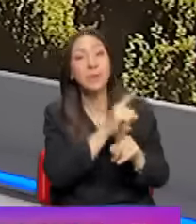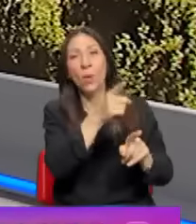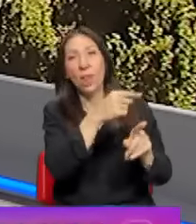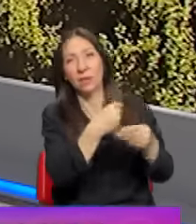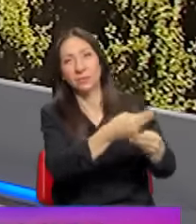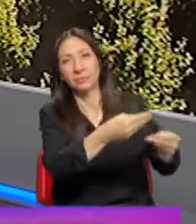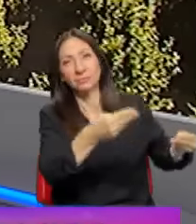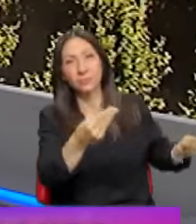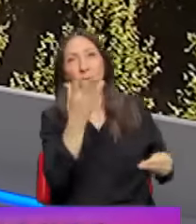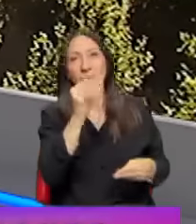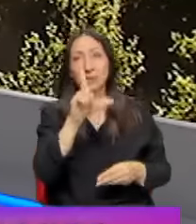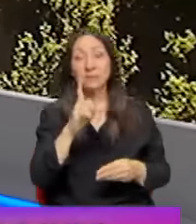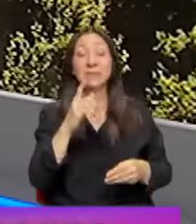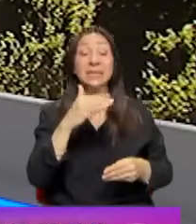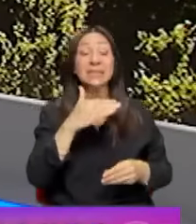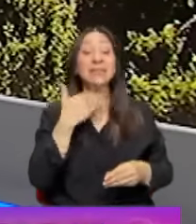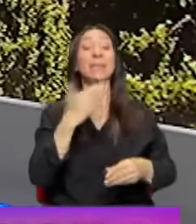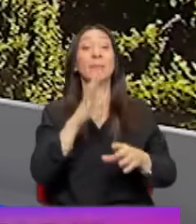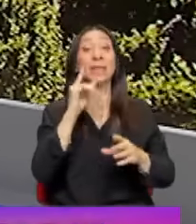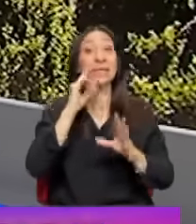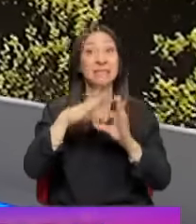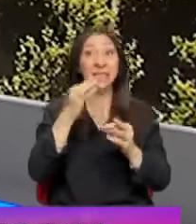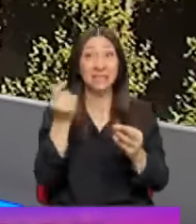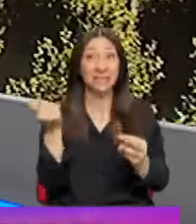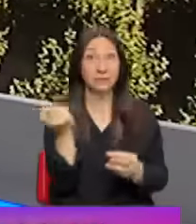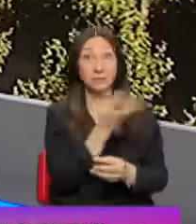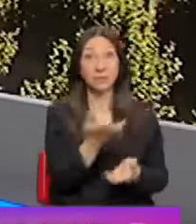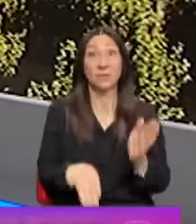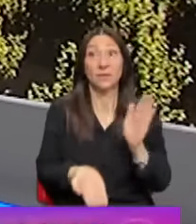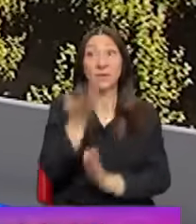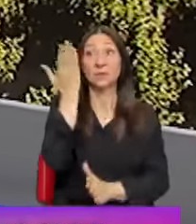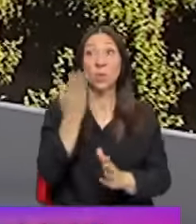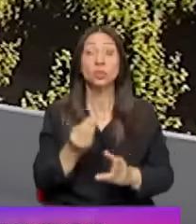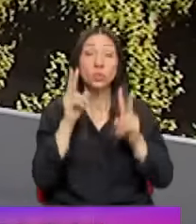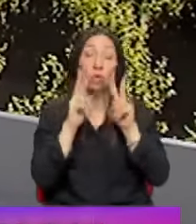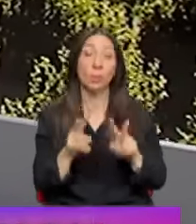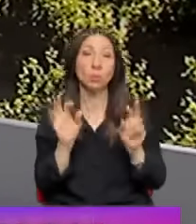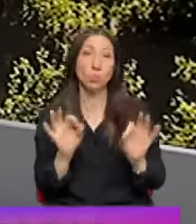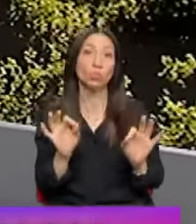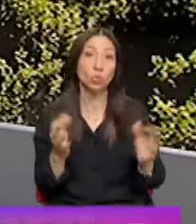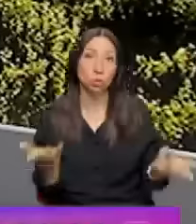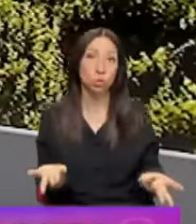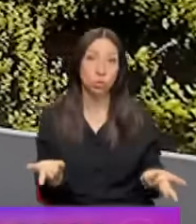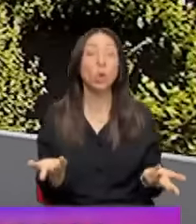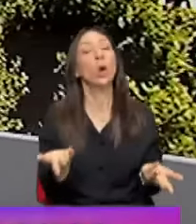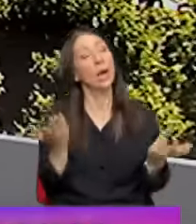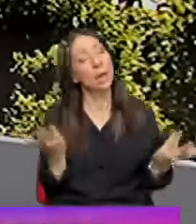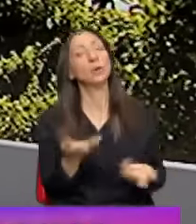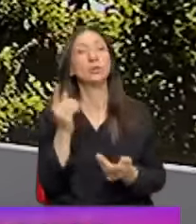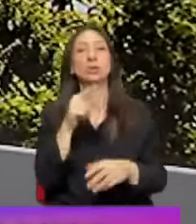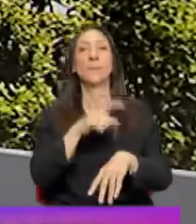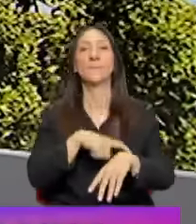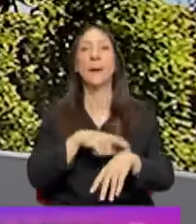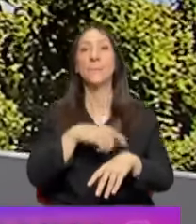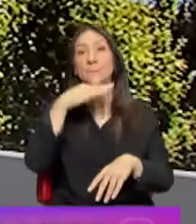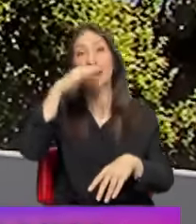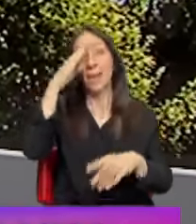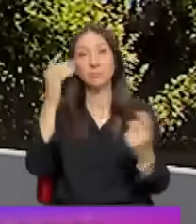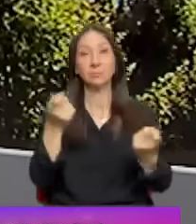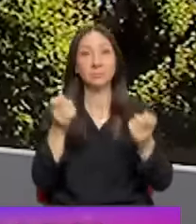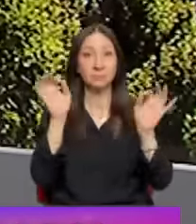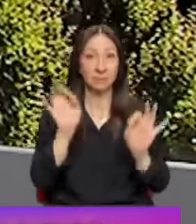Hatta kesemeyen insan sayısının arttığını da çıplak gözle görmek mümkün biliyorsunuz. Artık o noktaya geldik. Hadi o zaman bayram